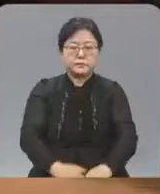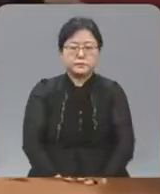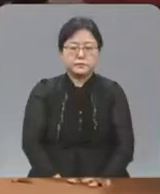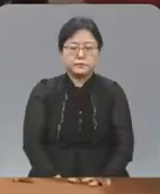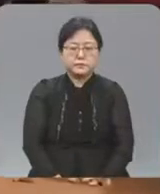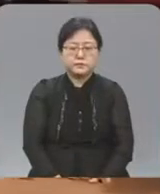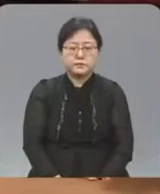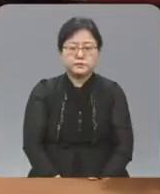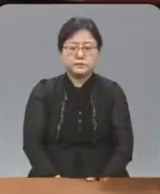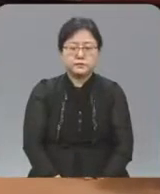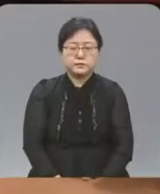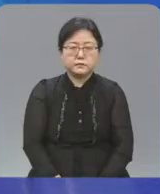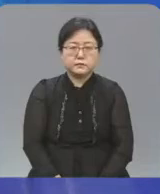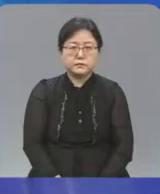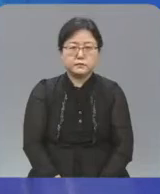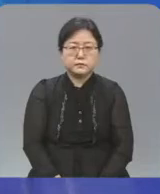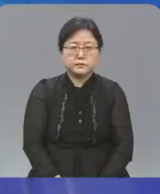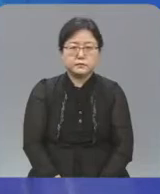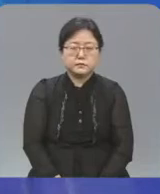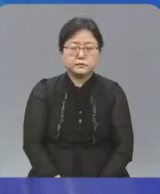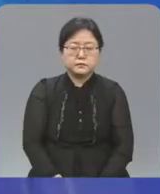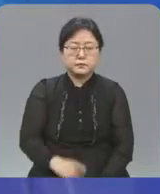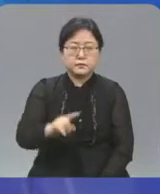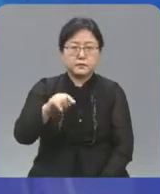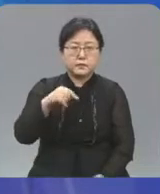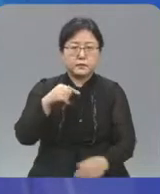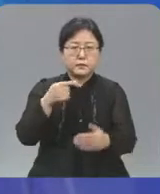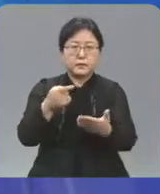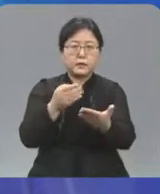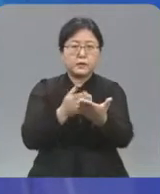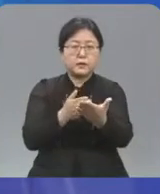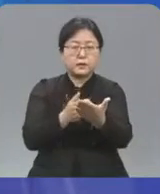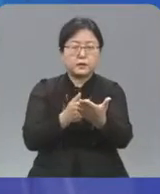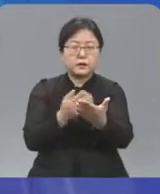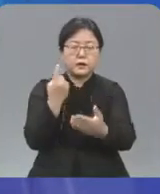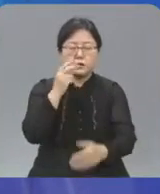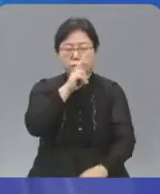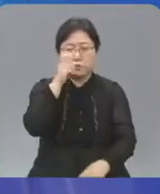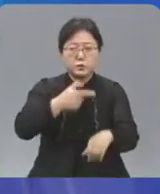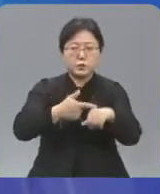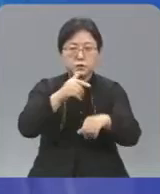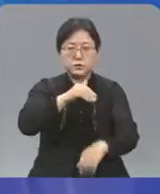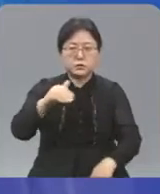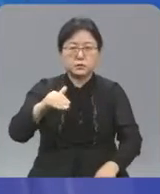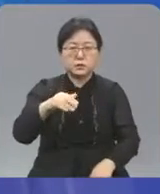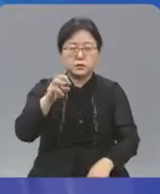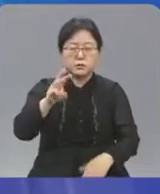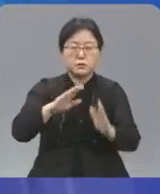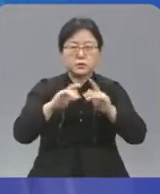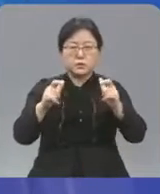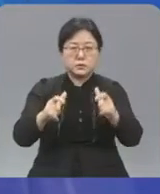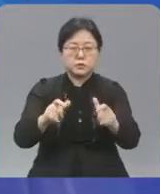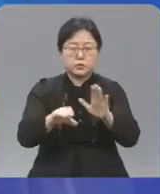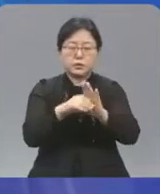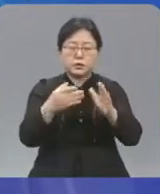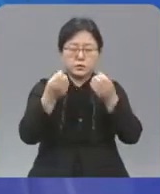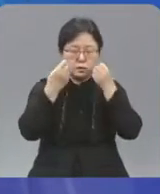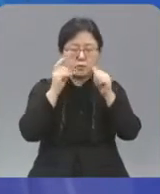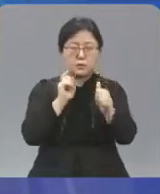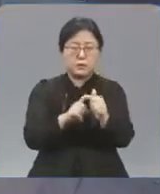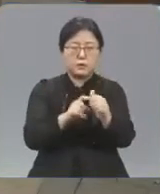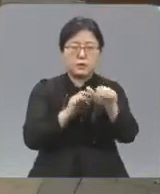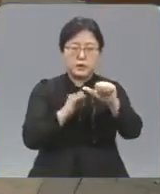뉴스 양창입니다. 네, 다음 소식입니다. 어제 오후 6시를 기준으로 광주와 전남 지역에서 코로나19 신규